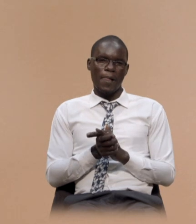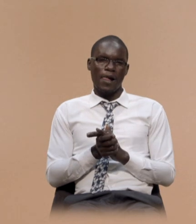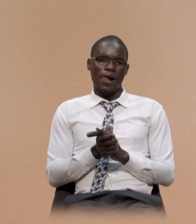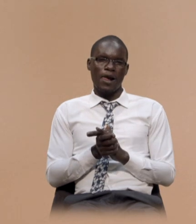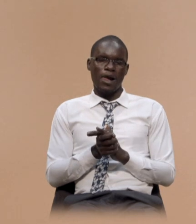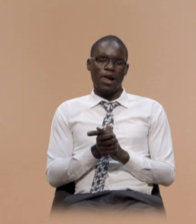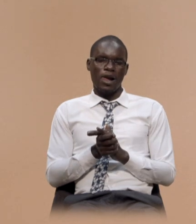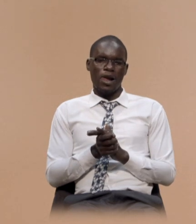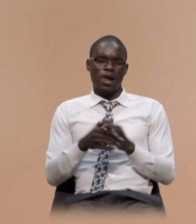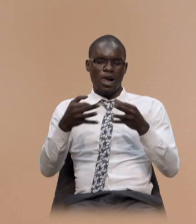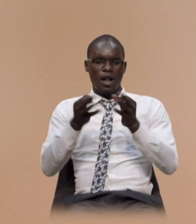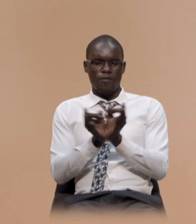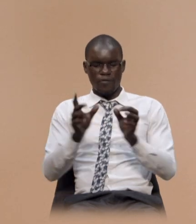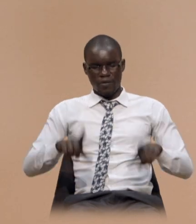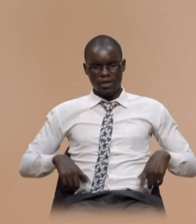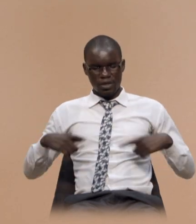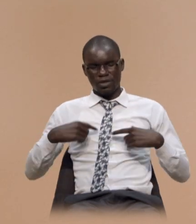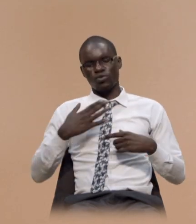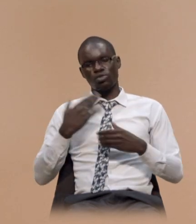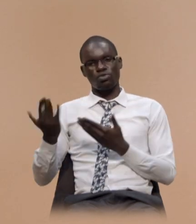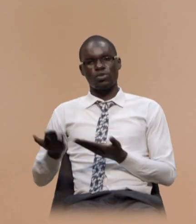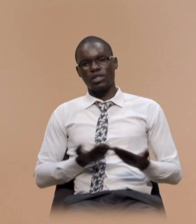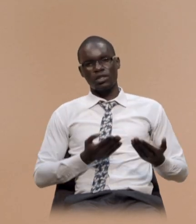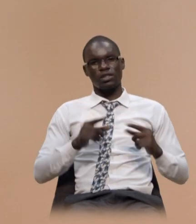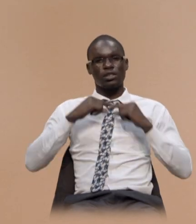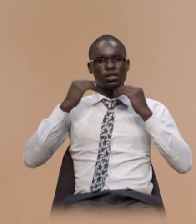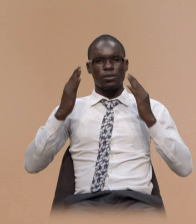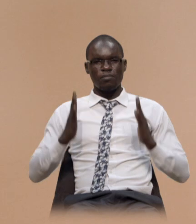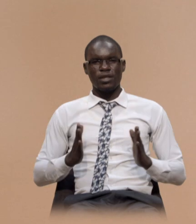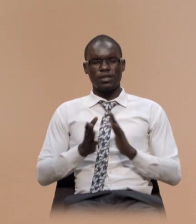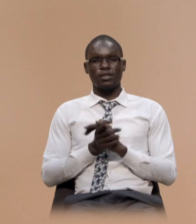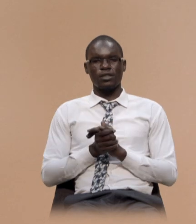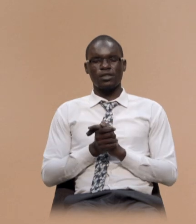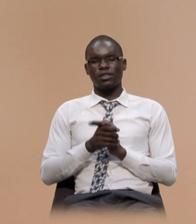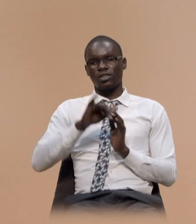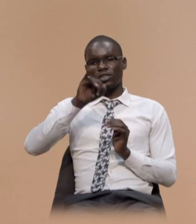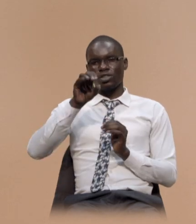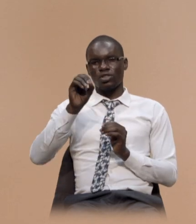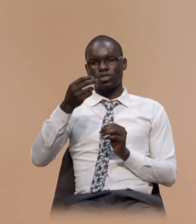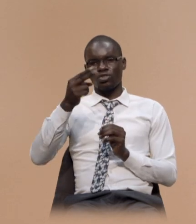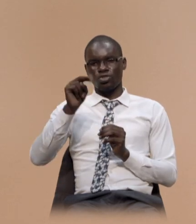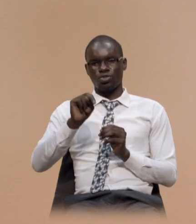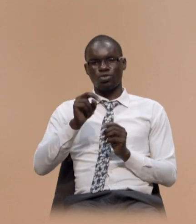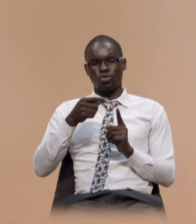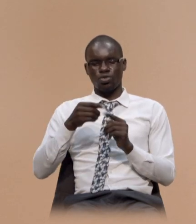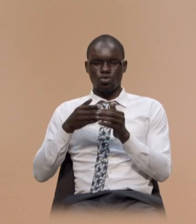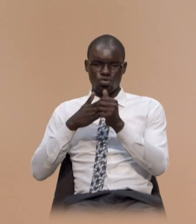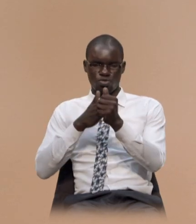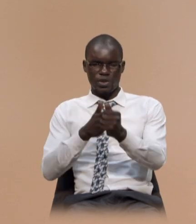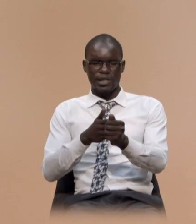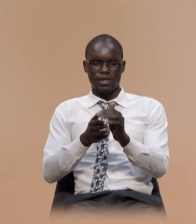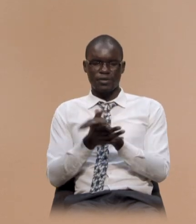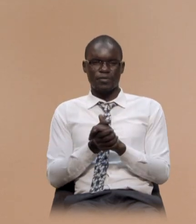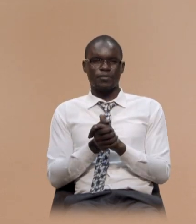mafunzo ya jamii, na namkaribisha mtumishi wa Mungu Mchungaji John Tuwei aweze kutuelekeza katika sehemu